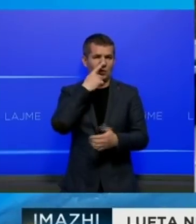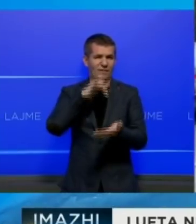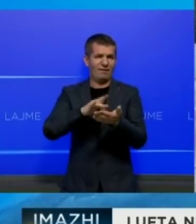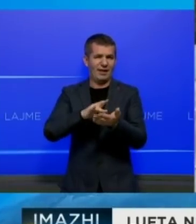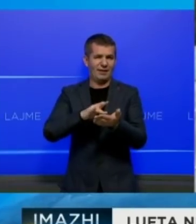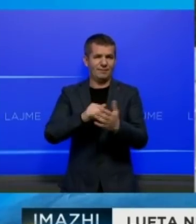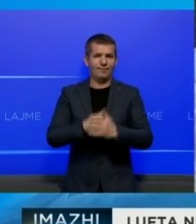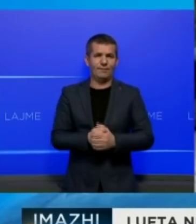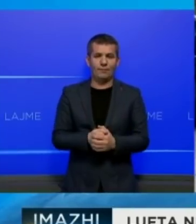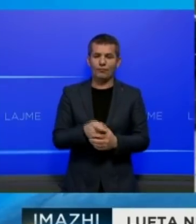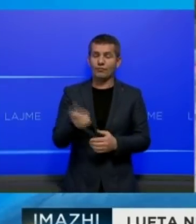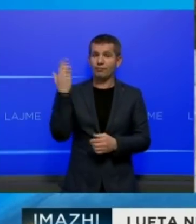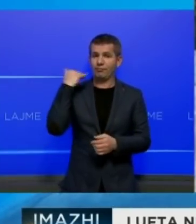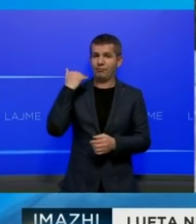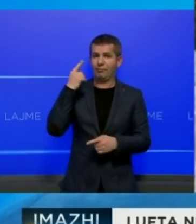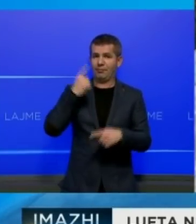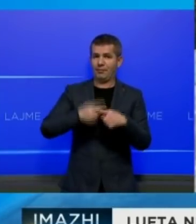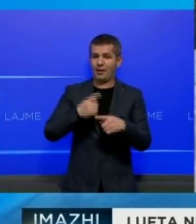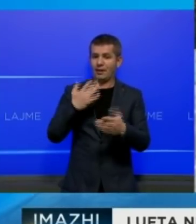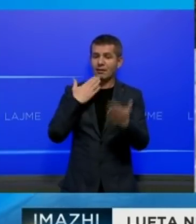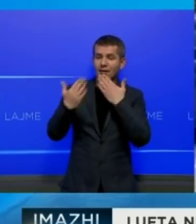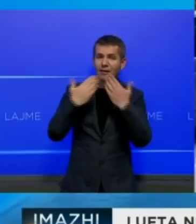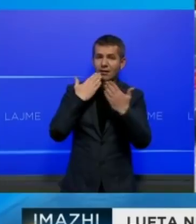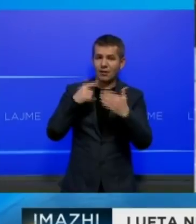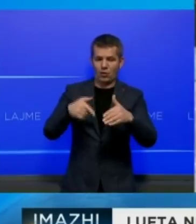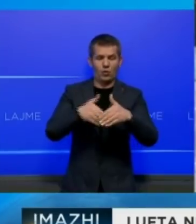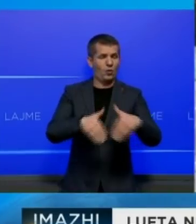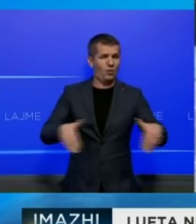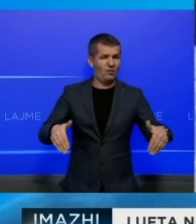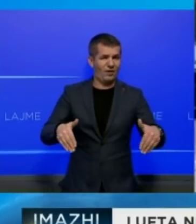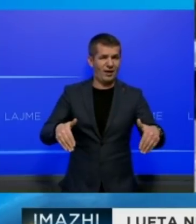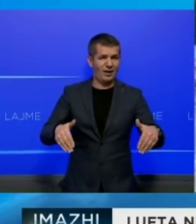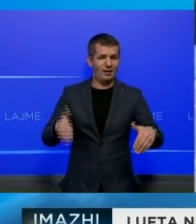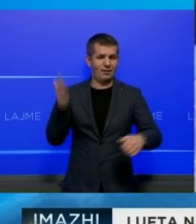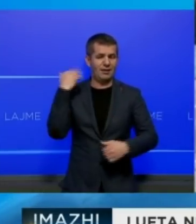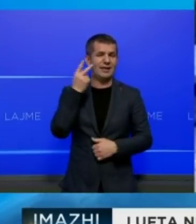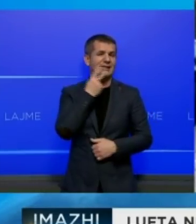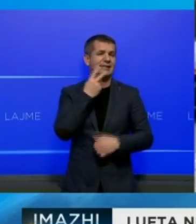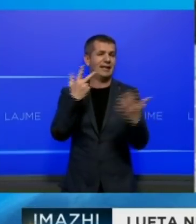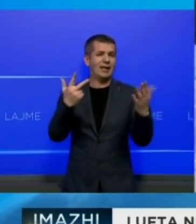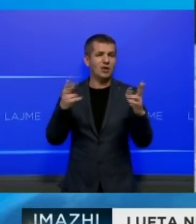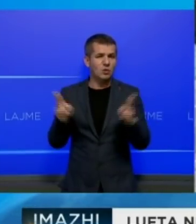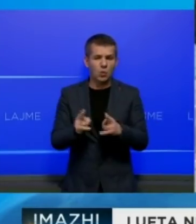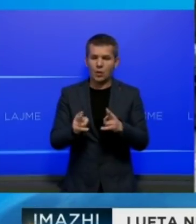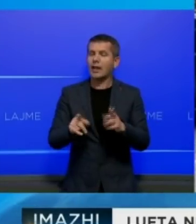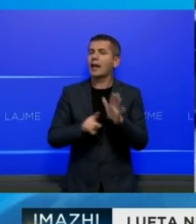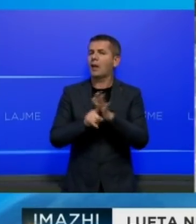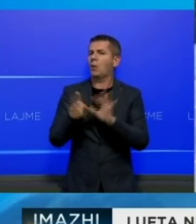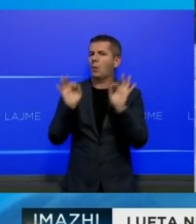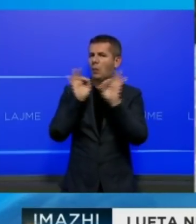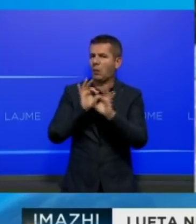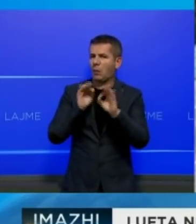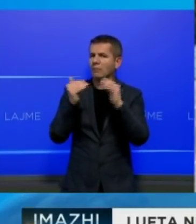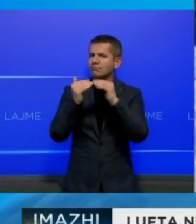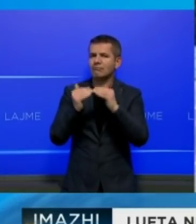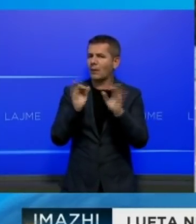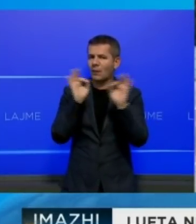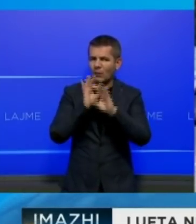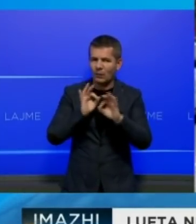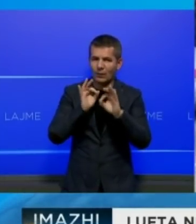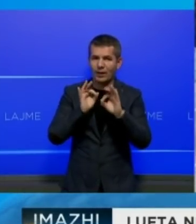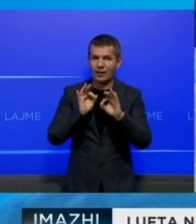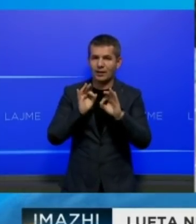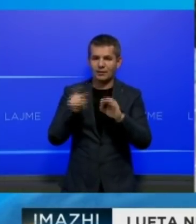i bisedimeve është mbajtur në kufirin mes Ukrainës dhe Bielorusisë me 28 shkurt, por pa ndonjë rezultat. Palët ishin tërhequr